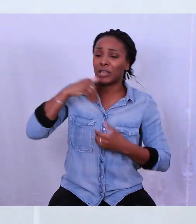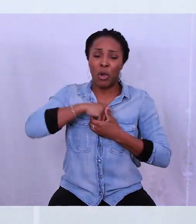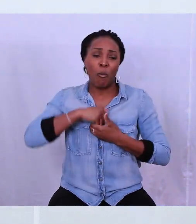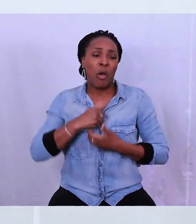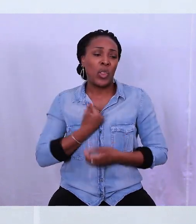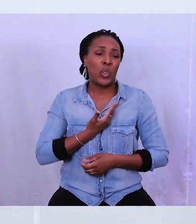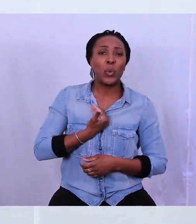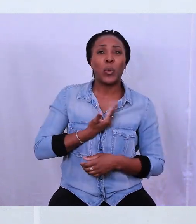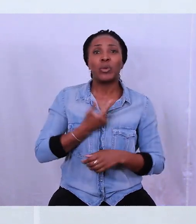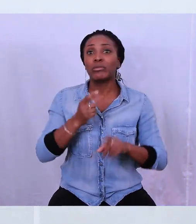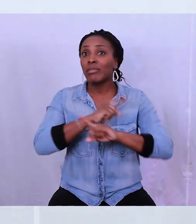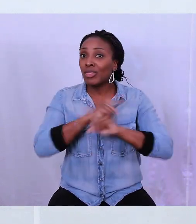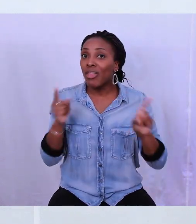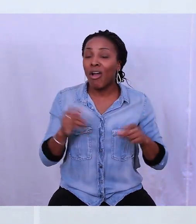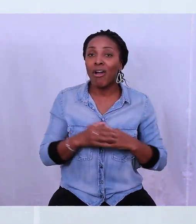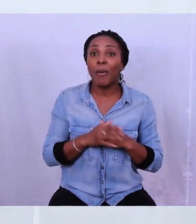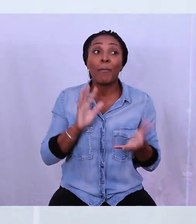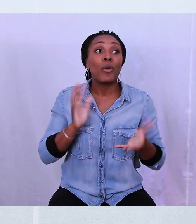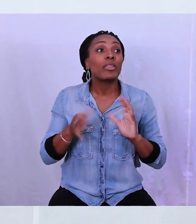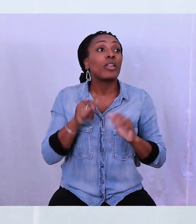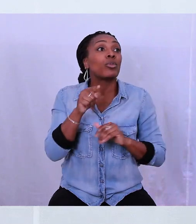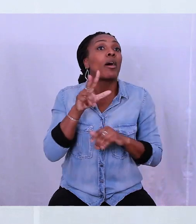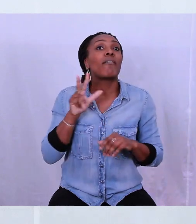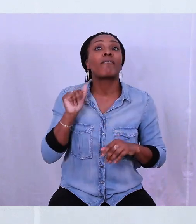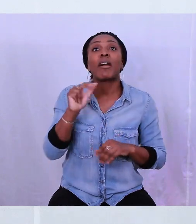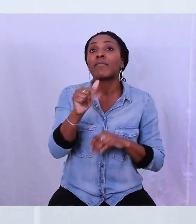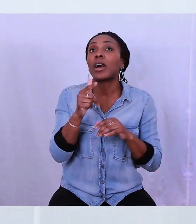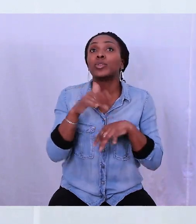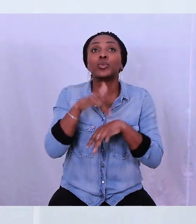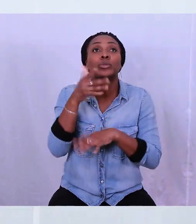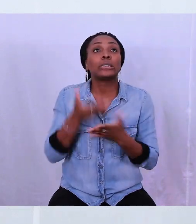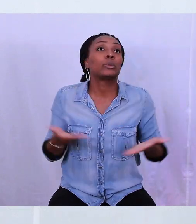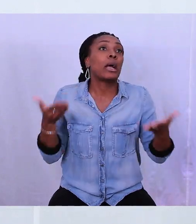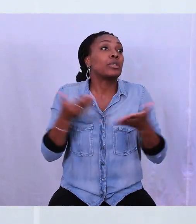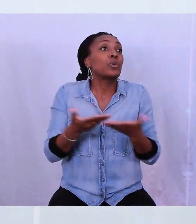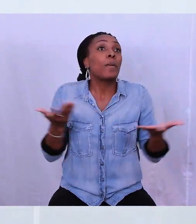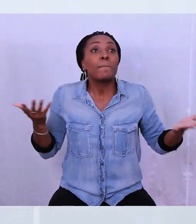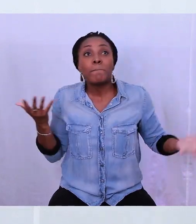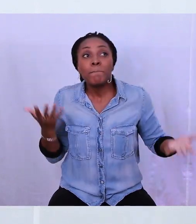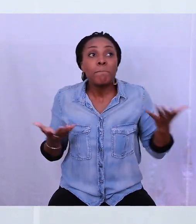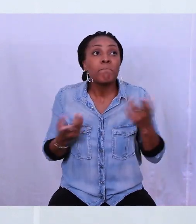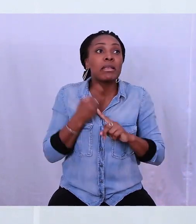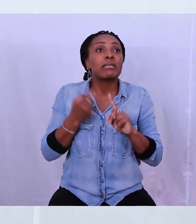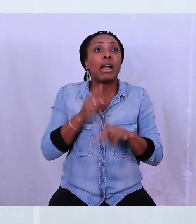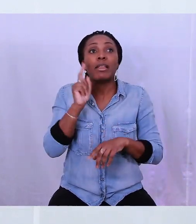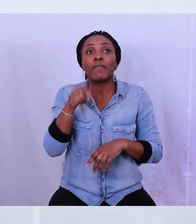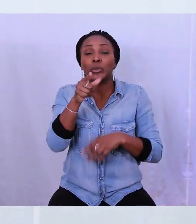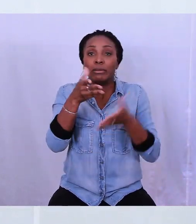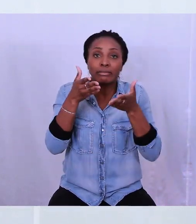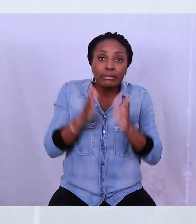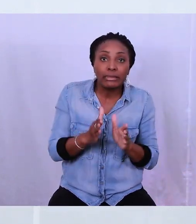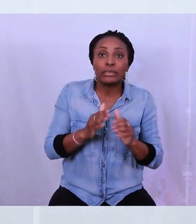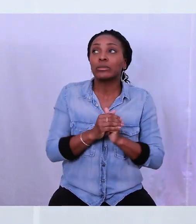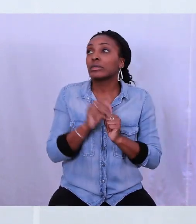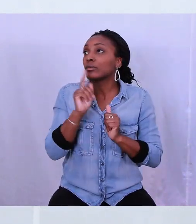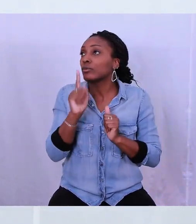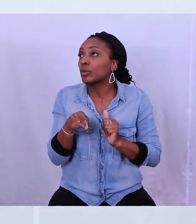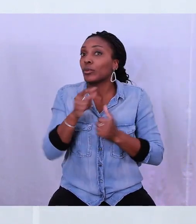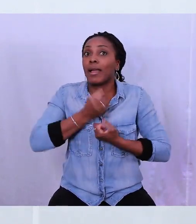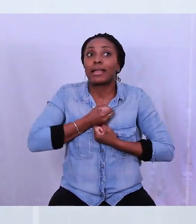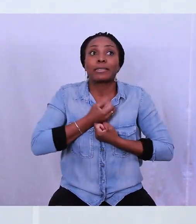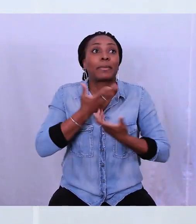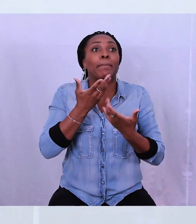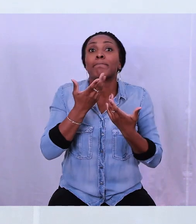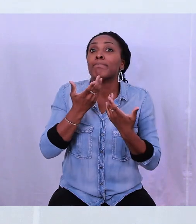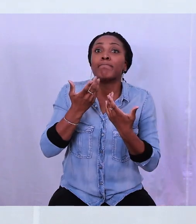Et peut-être qu'aujourd'hui, tu vas te retrouver face à une situation particulière. Et il va falloir que tu prennes une décision ou que tu dises quelque chose, peut-être même à